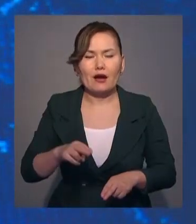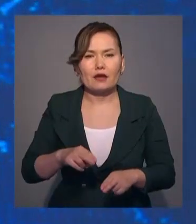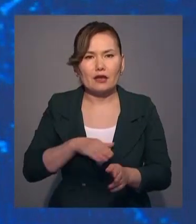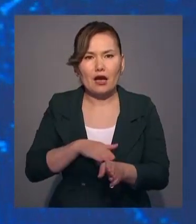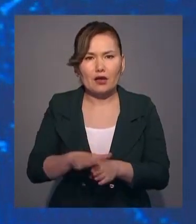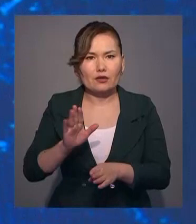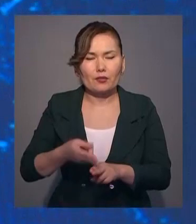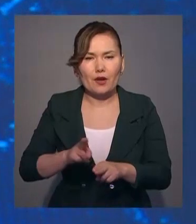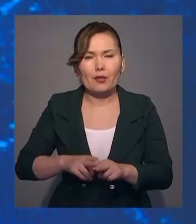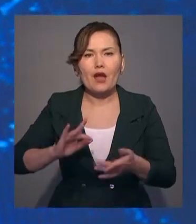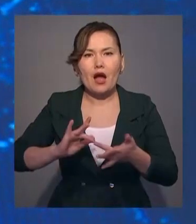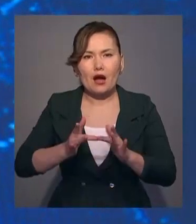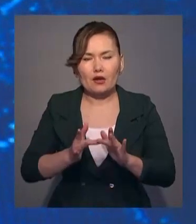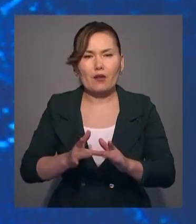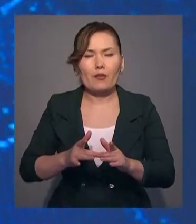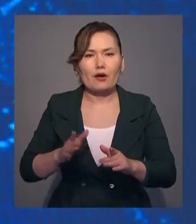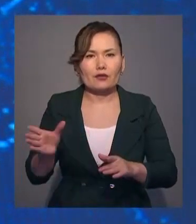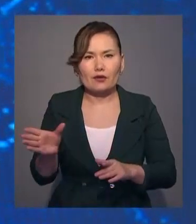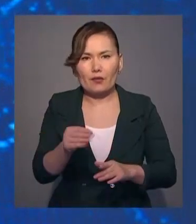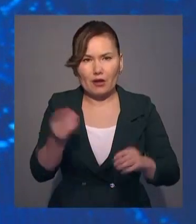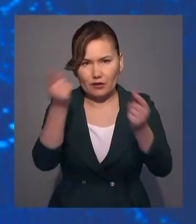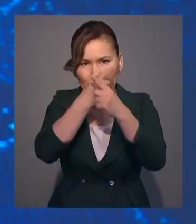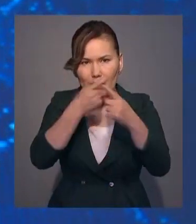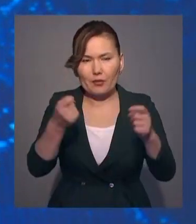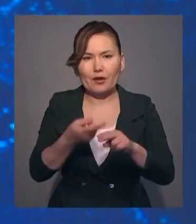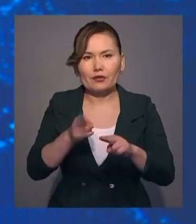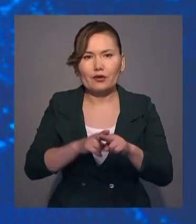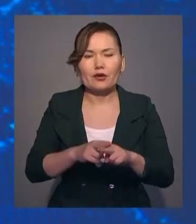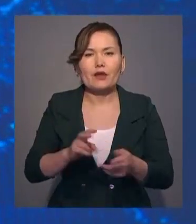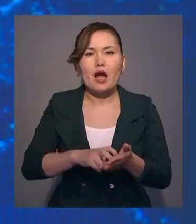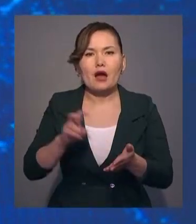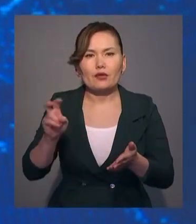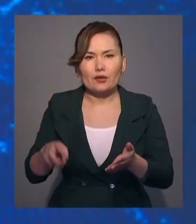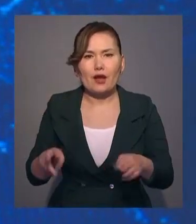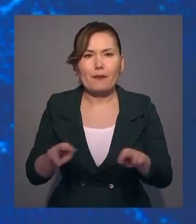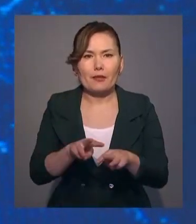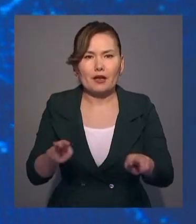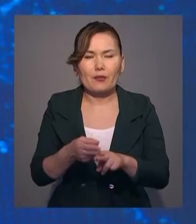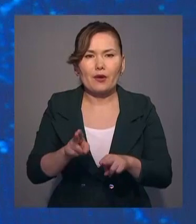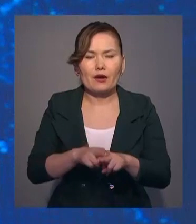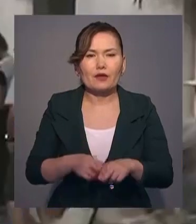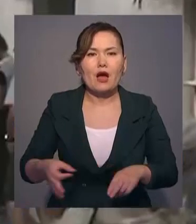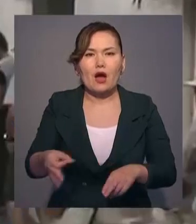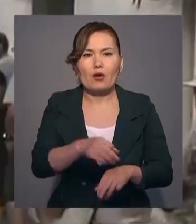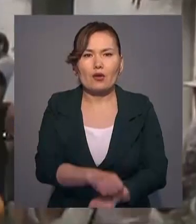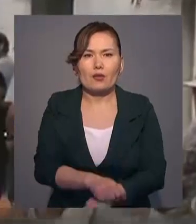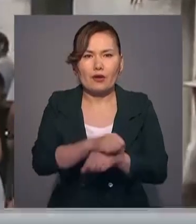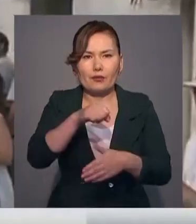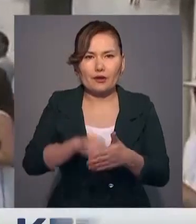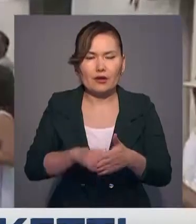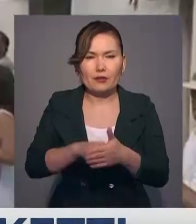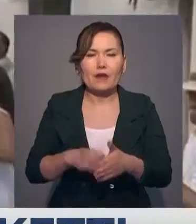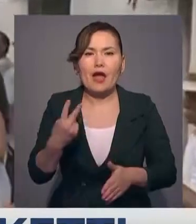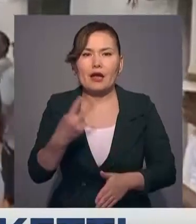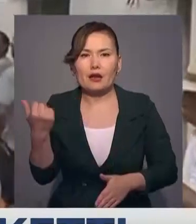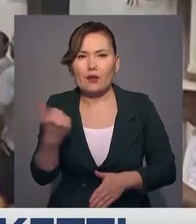Роселио Твиттердегі жеке парақшасында хабарлады. Айта кетсек, Рикардо Роселионың отставкаға кетуіне аралдағы жаппай ереуіл себеп. Бүлік